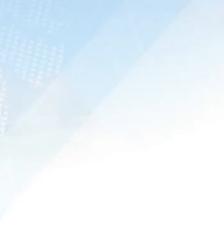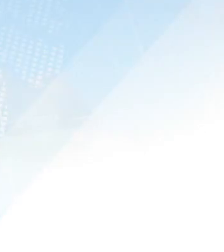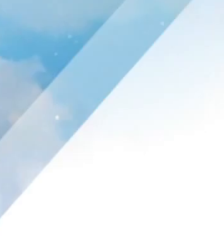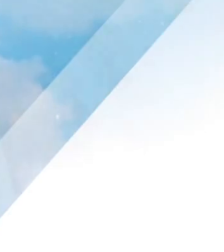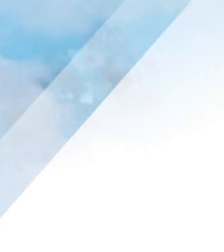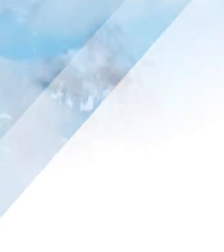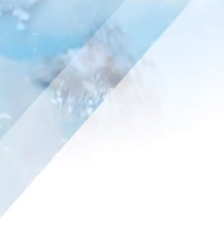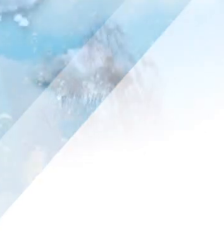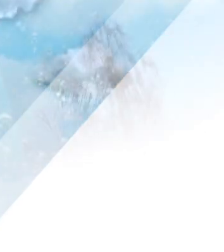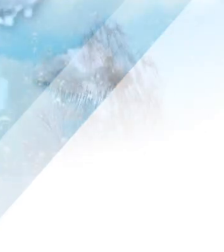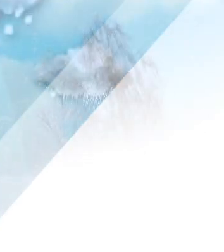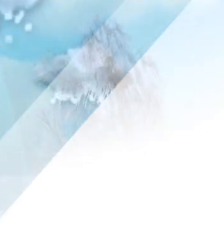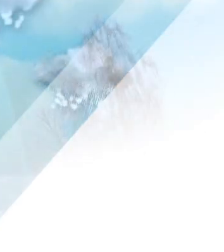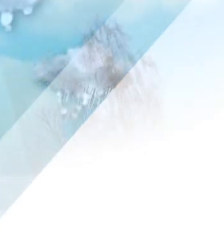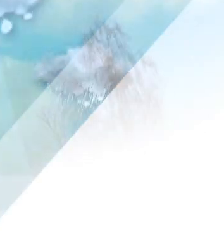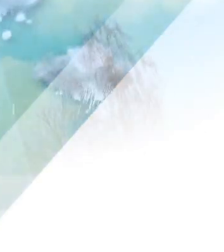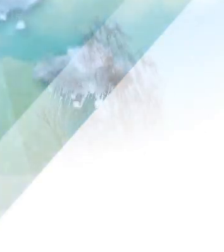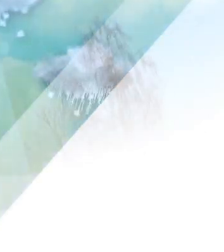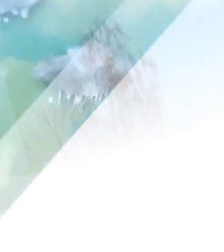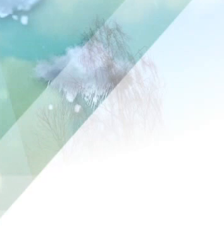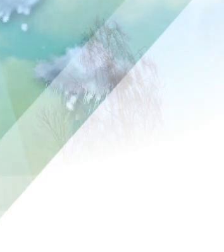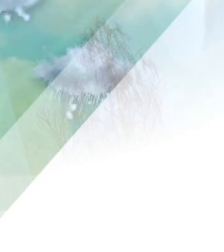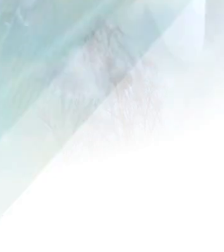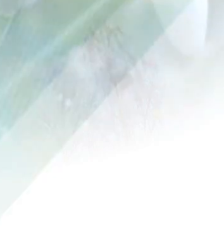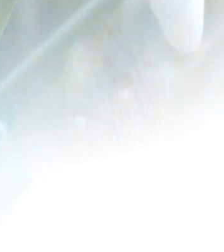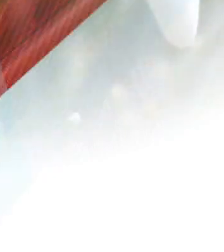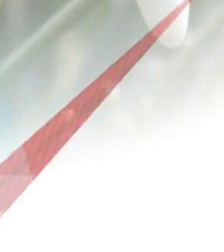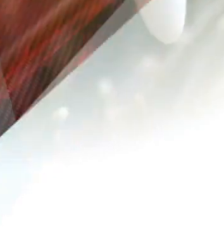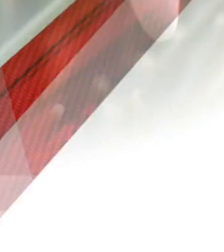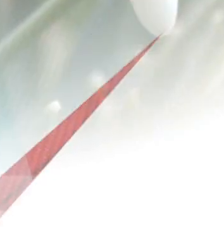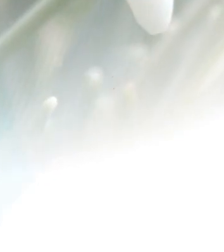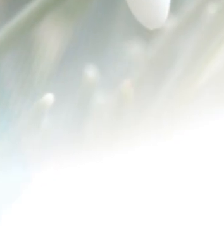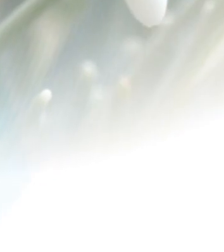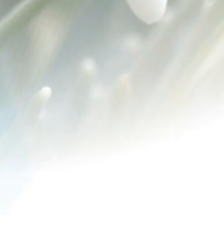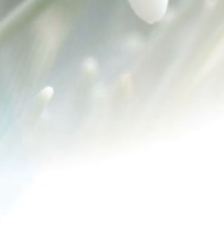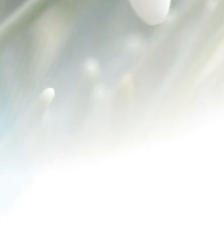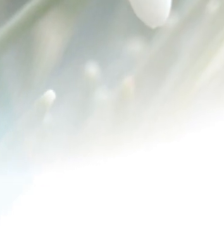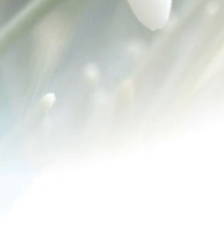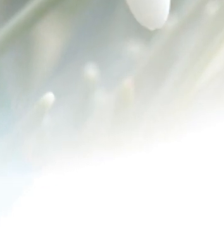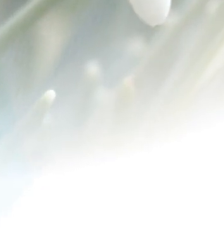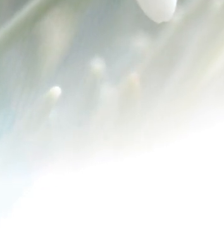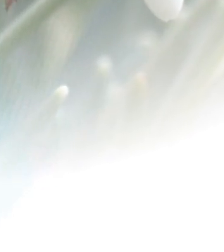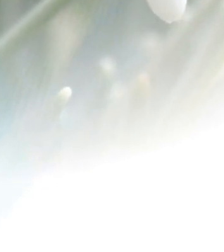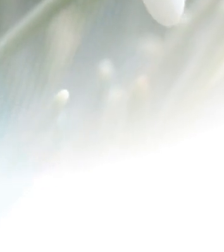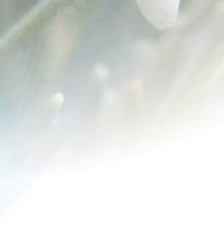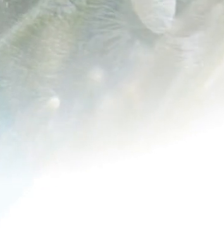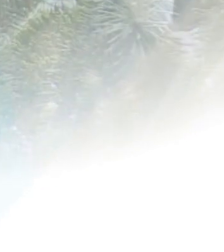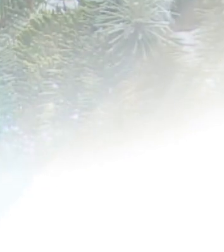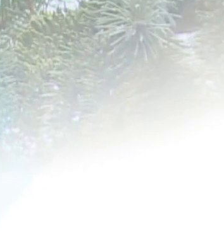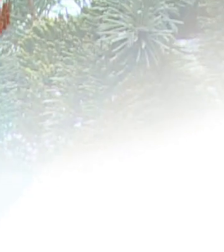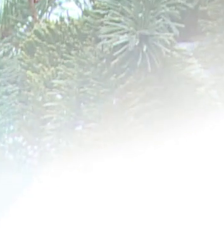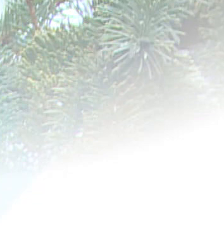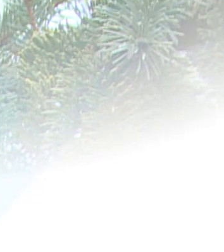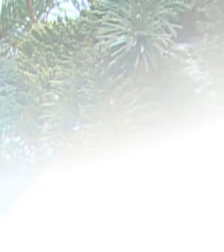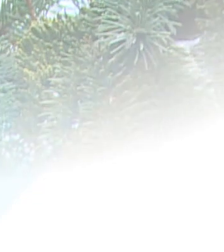ўплыву звонку. Не найлепшы час для актыўных заняткаў і паездак. Лепш заняцца няспешнымі хатнімі справамі